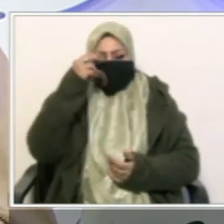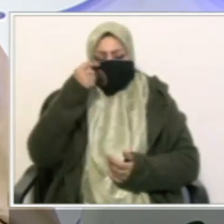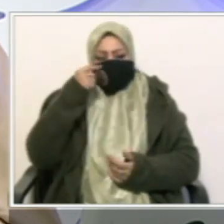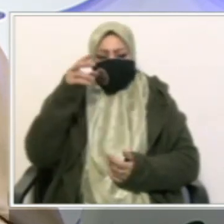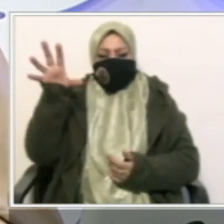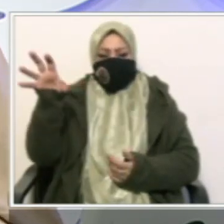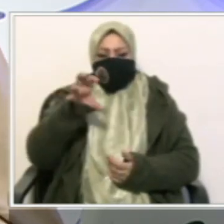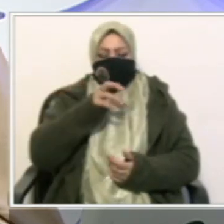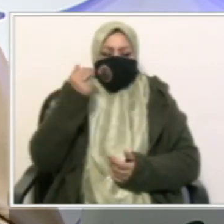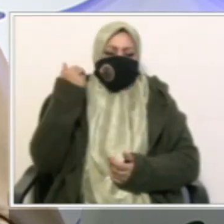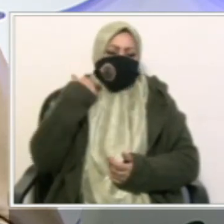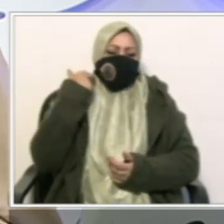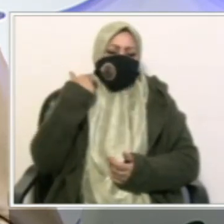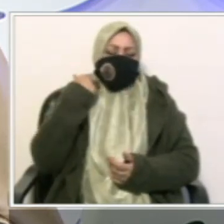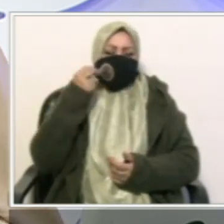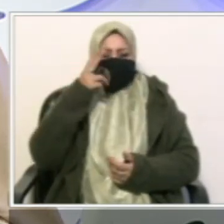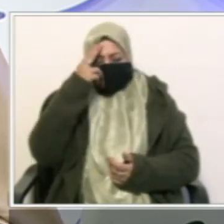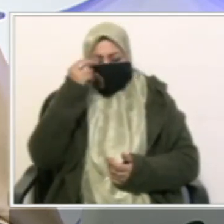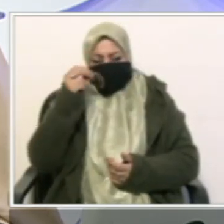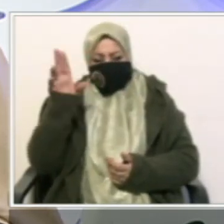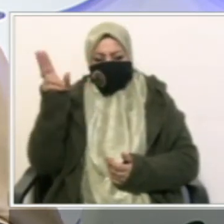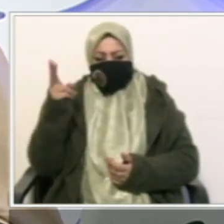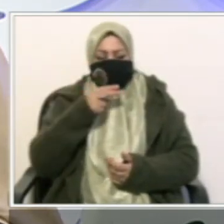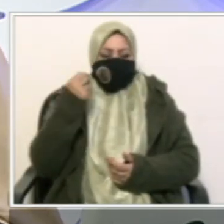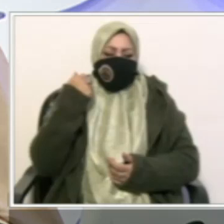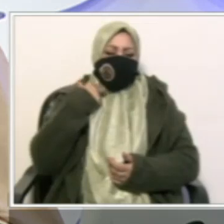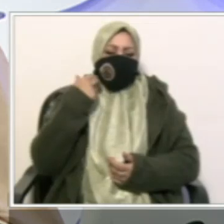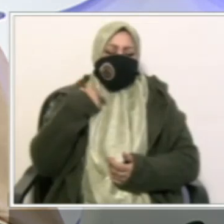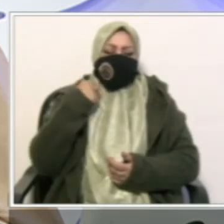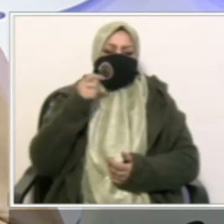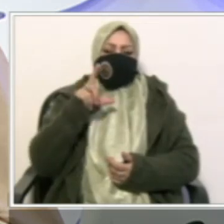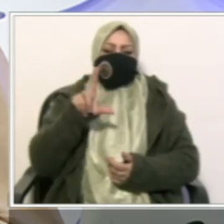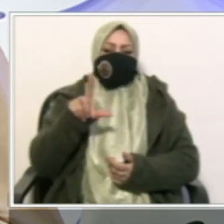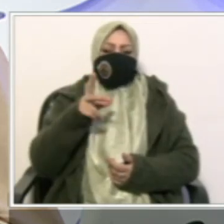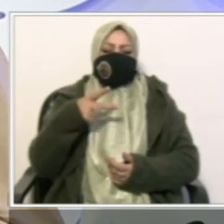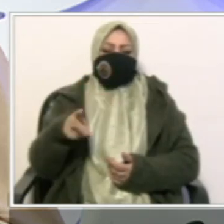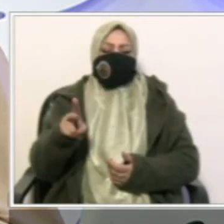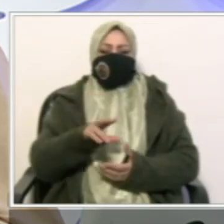الآن مقصوده بإسرائيل هنا بني صهيون